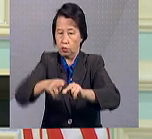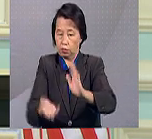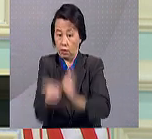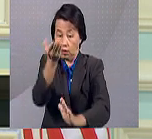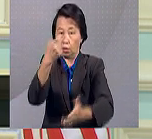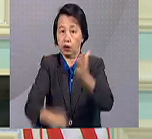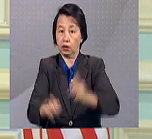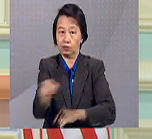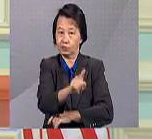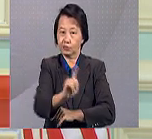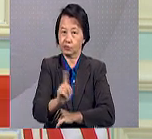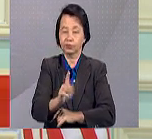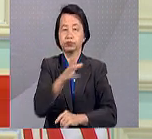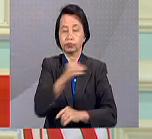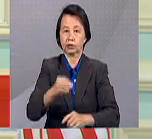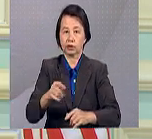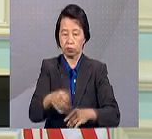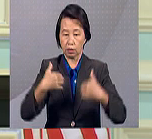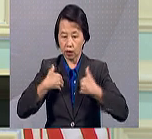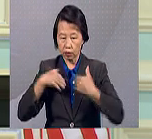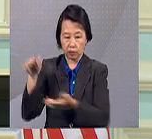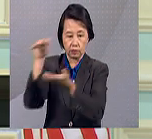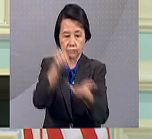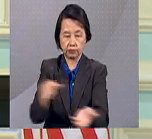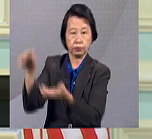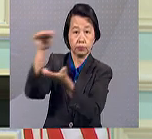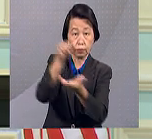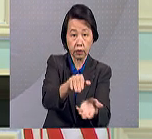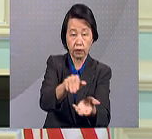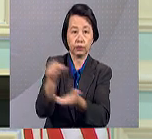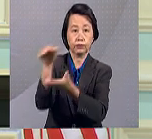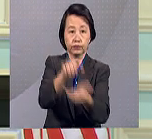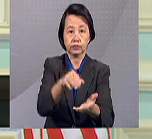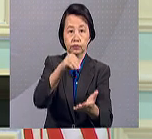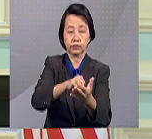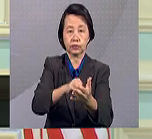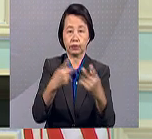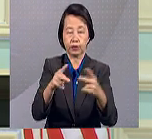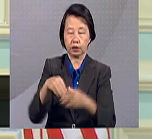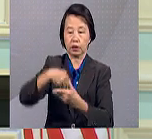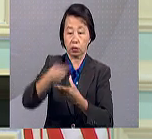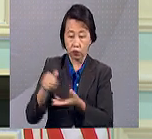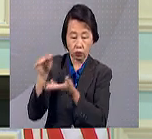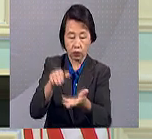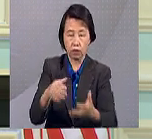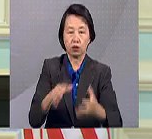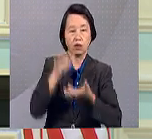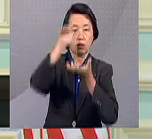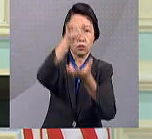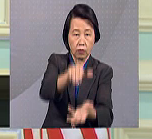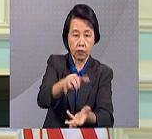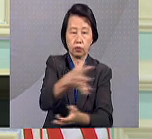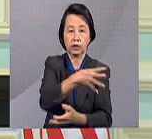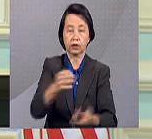manipulasi harga dan keberadaan bekalan barangan keperluan di peringkat pengeluar, pemborong